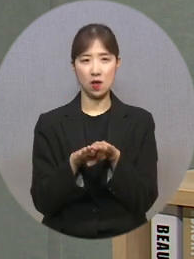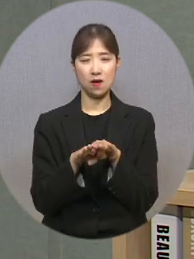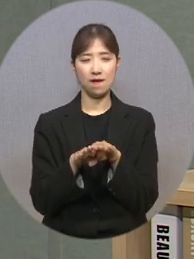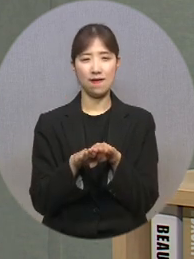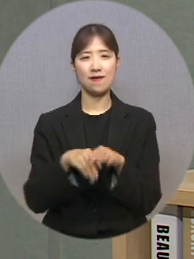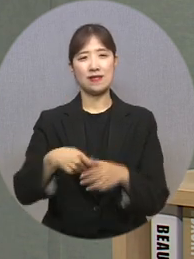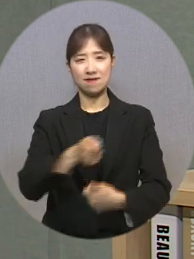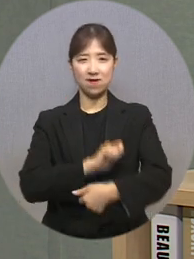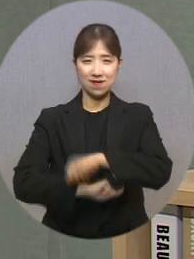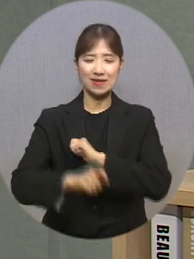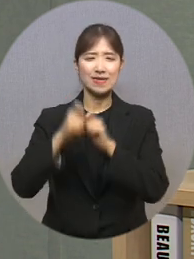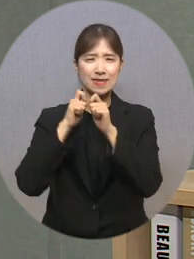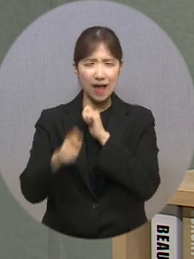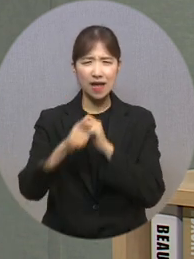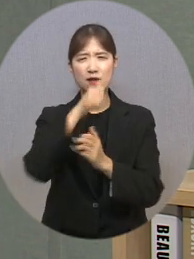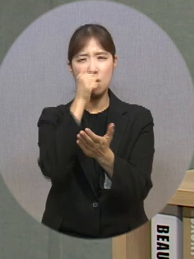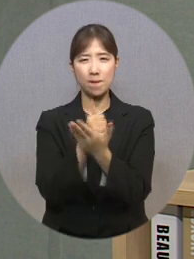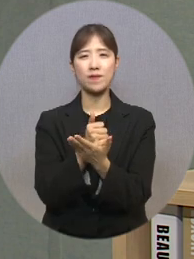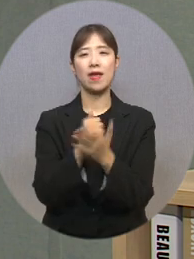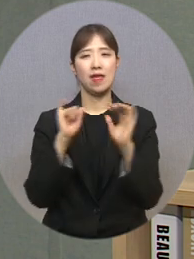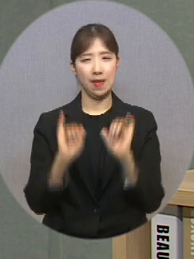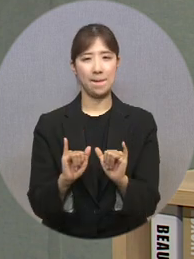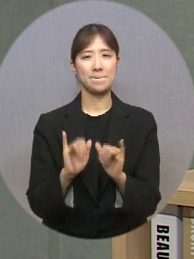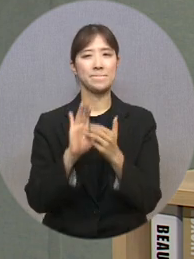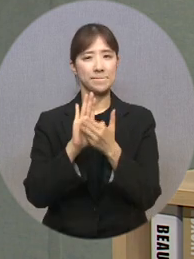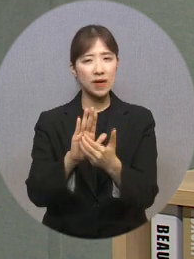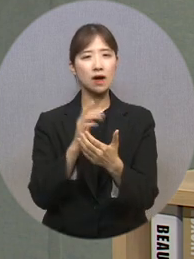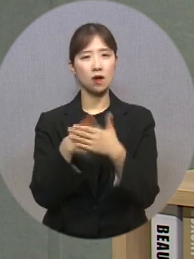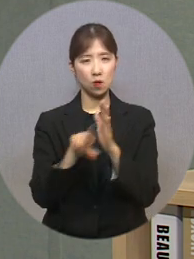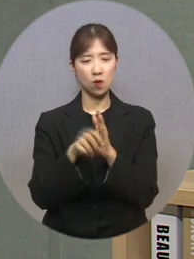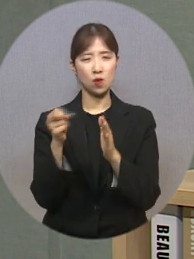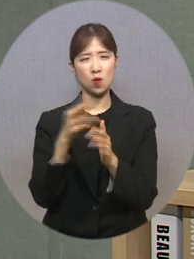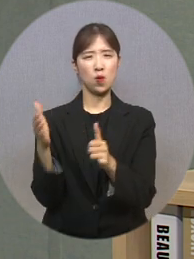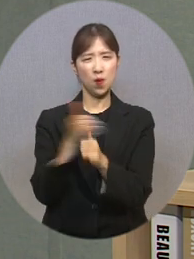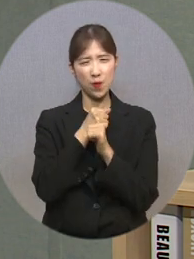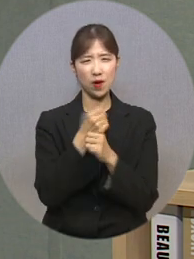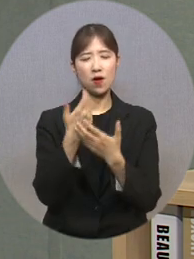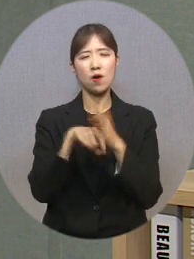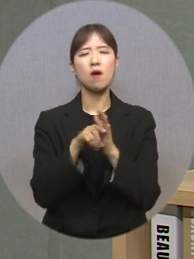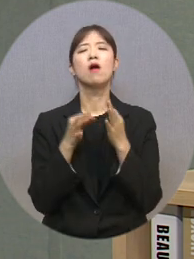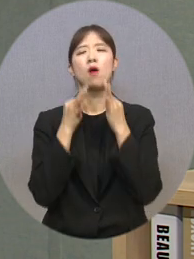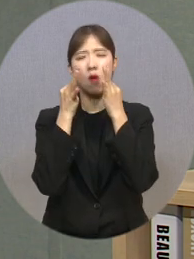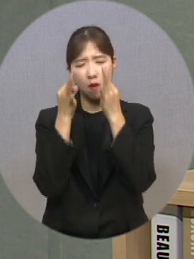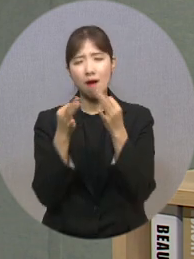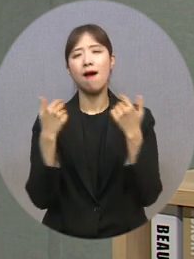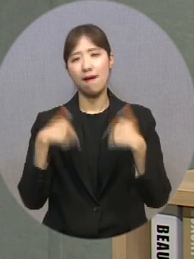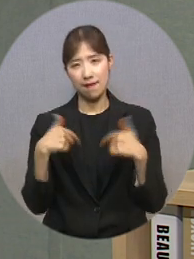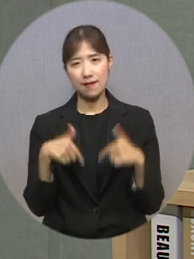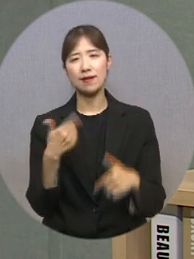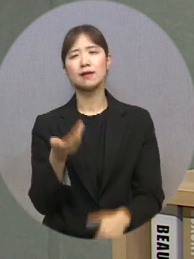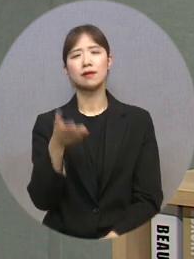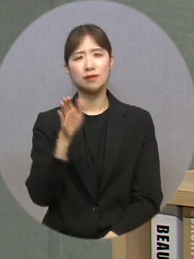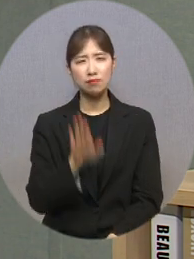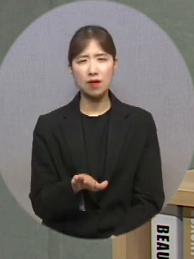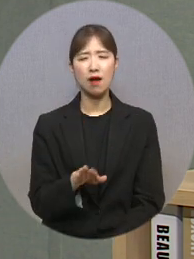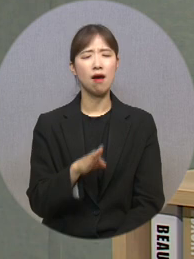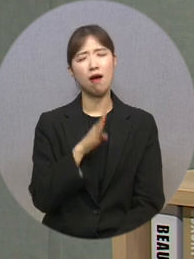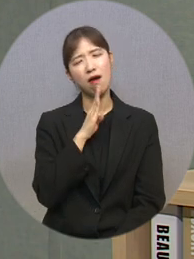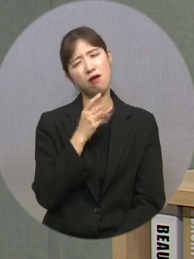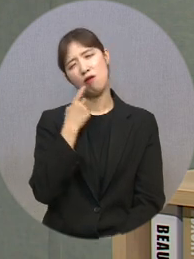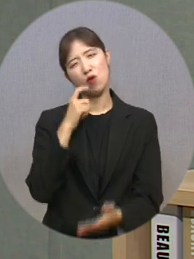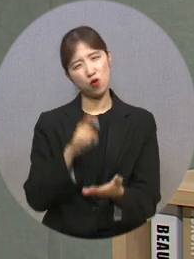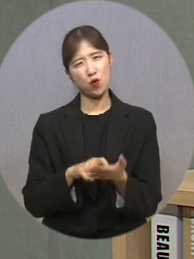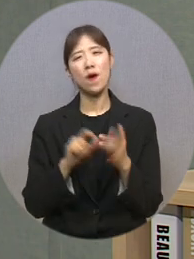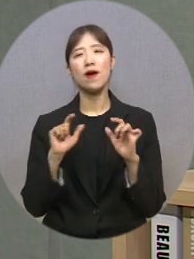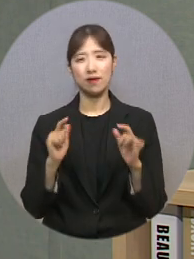사기 범죄 예방을 위해서 또 검거를 위해서 노력하고는 있습니다만은 그게 그렇게